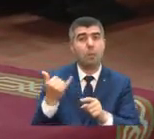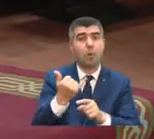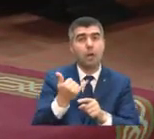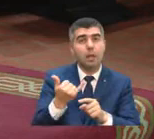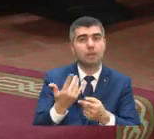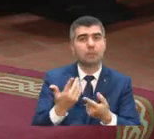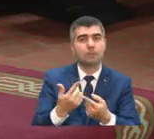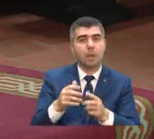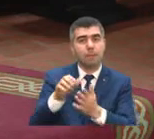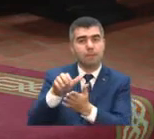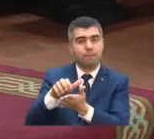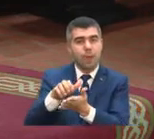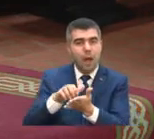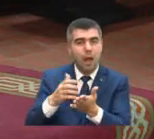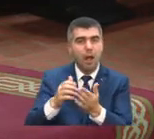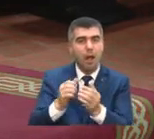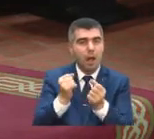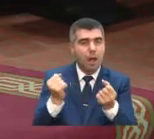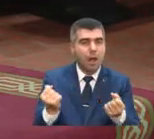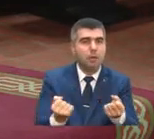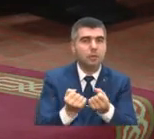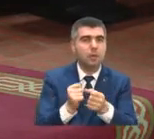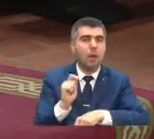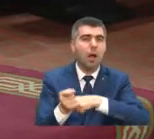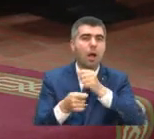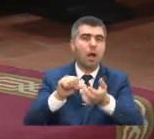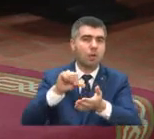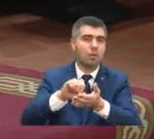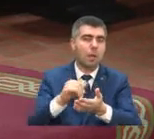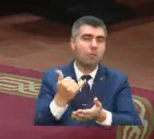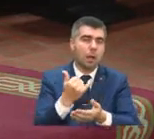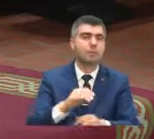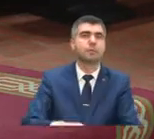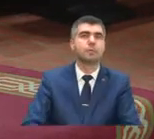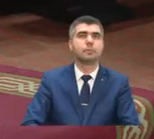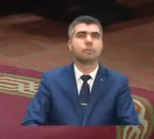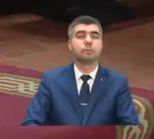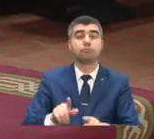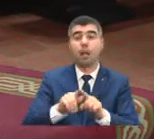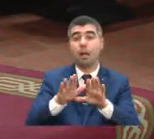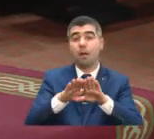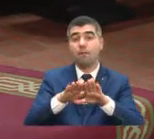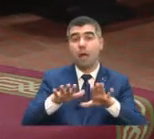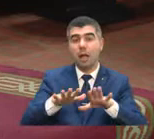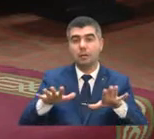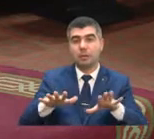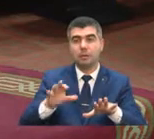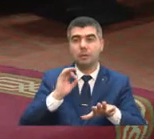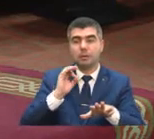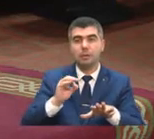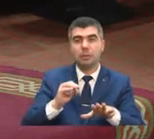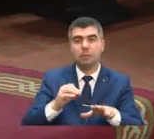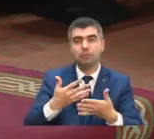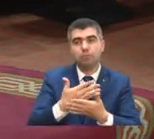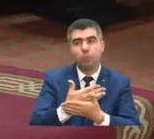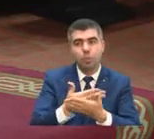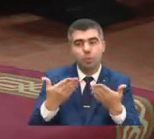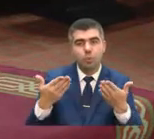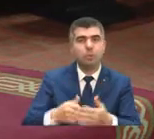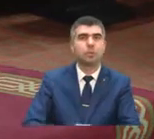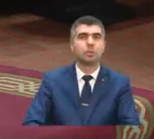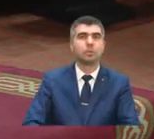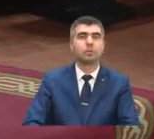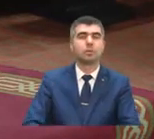الميدان الفلاحي وخاصة في العالم القروي. أراضي الجموع هو